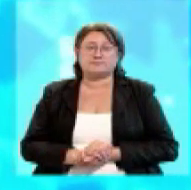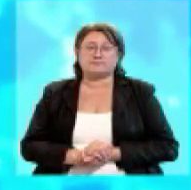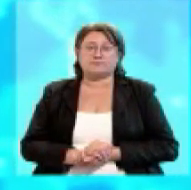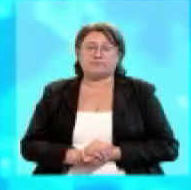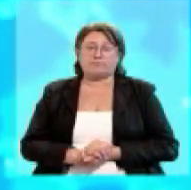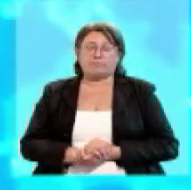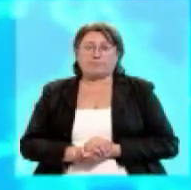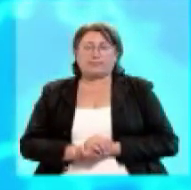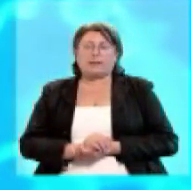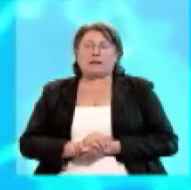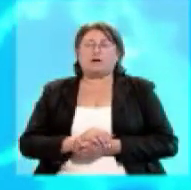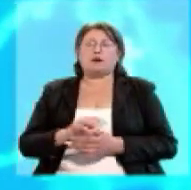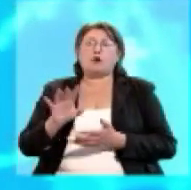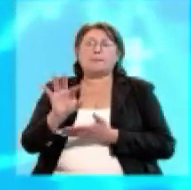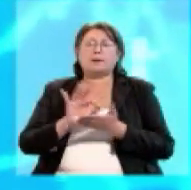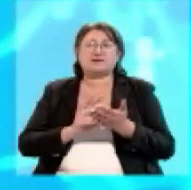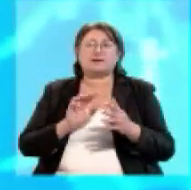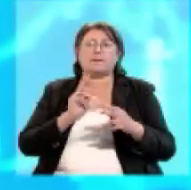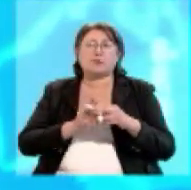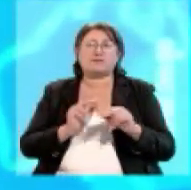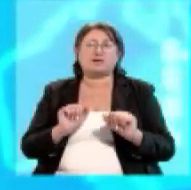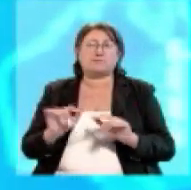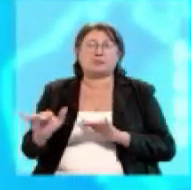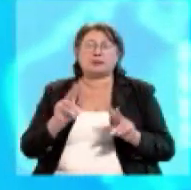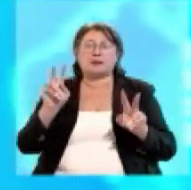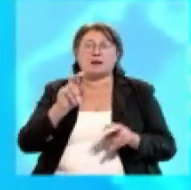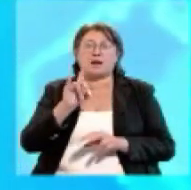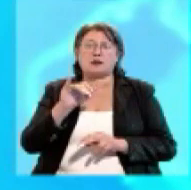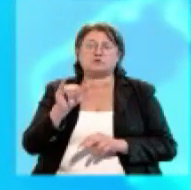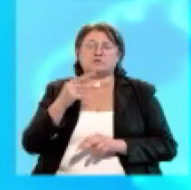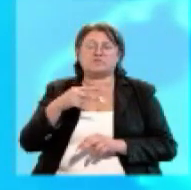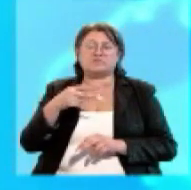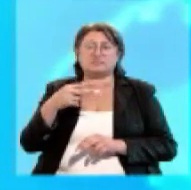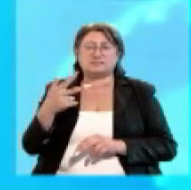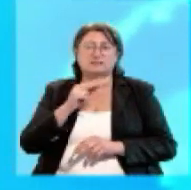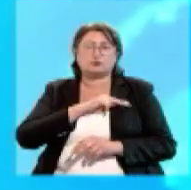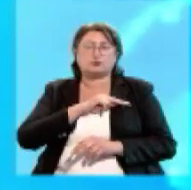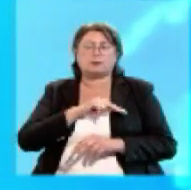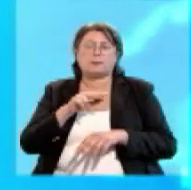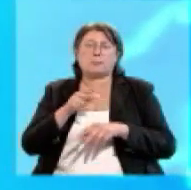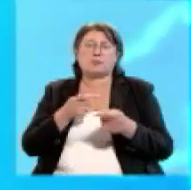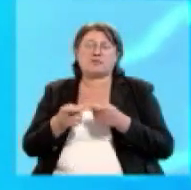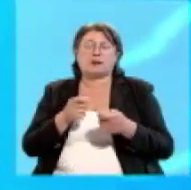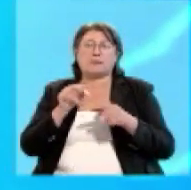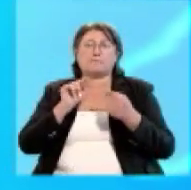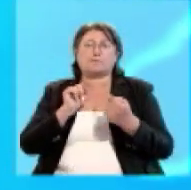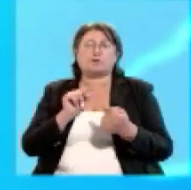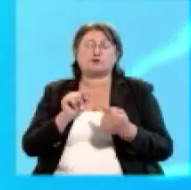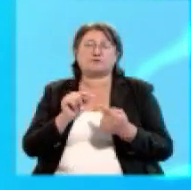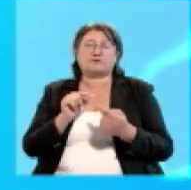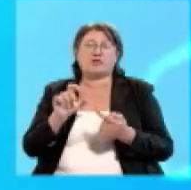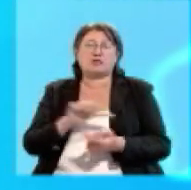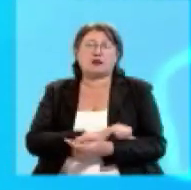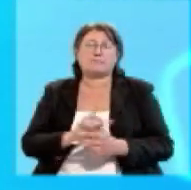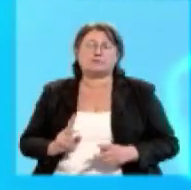Қарасора 2023 жедел алдын алу шарасы шеңберінде есірткі қылмысына қарсы іс-қимыл басқармасының қызметкерлері Қостанай облысы